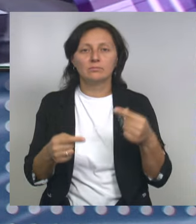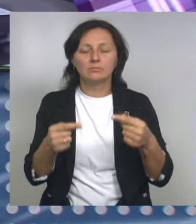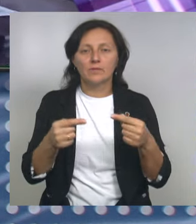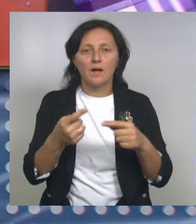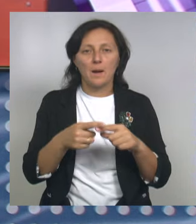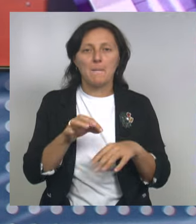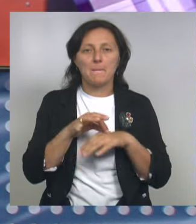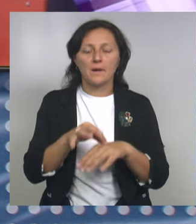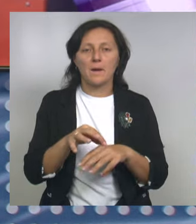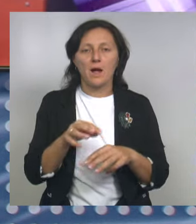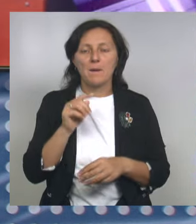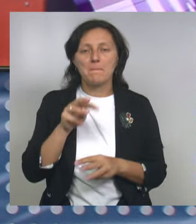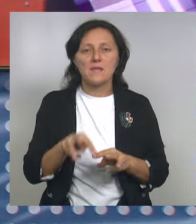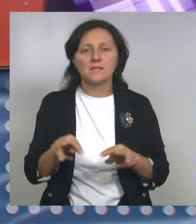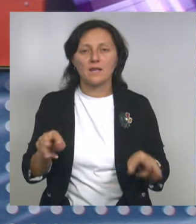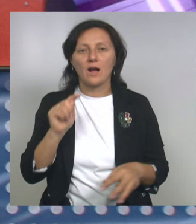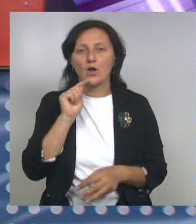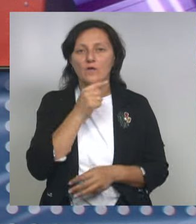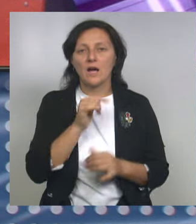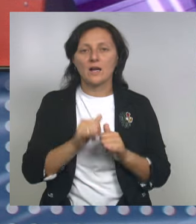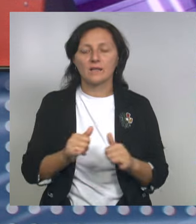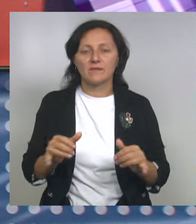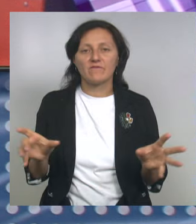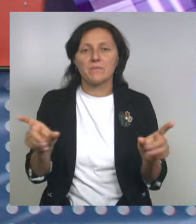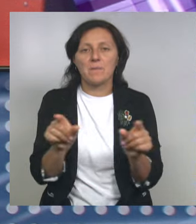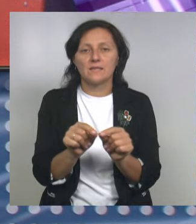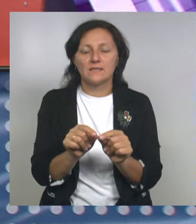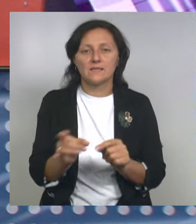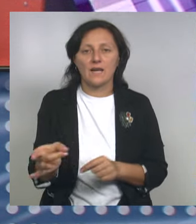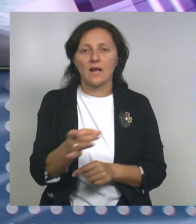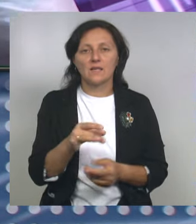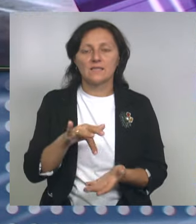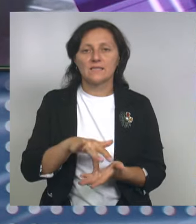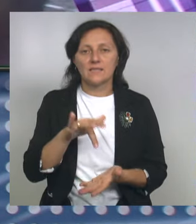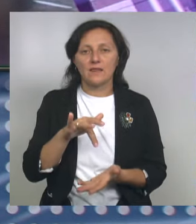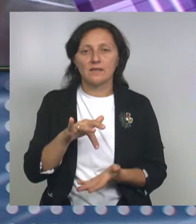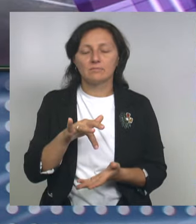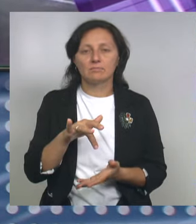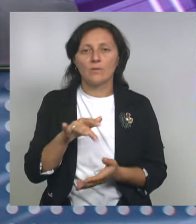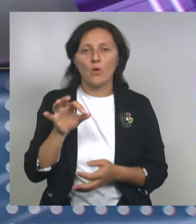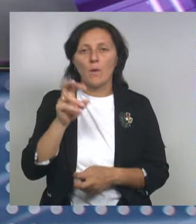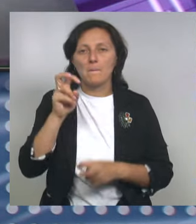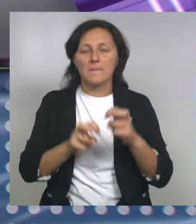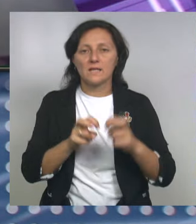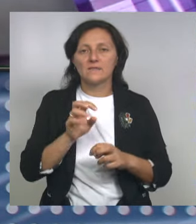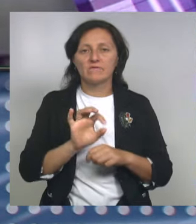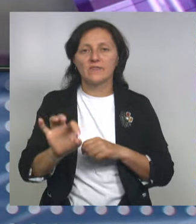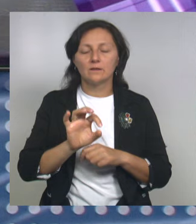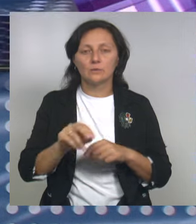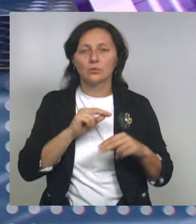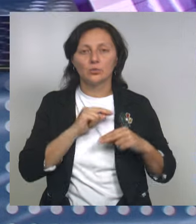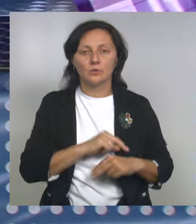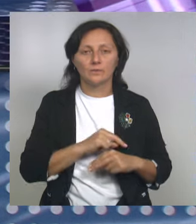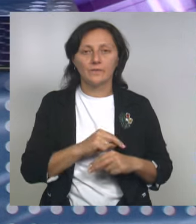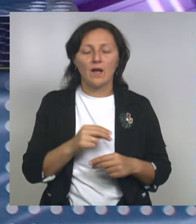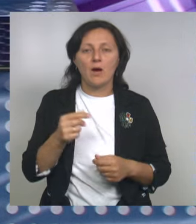областное министерство экономического развития и промышленности совместно с региональным центром компетенций в сфере производительности труда. Побороться за